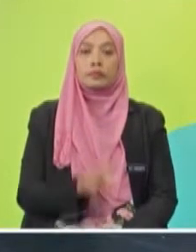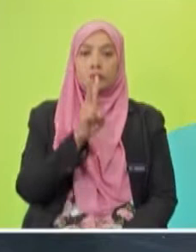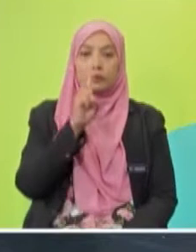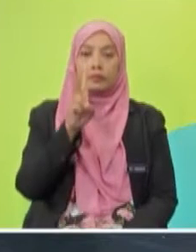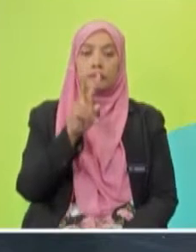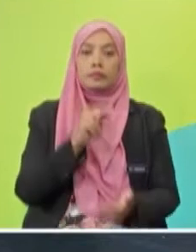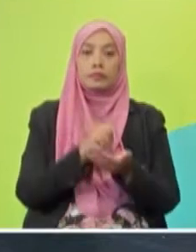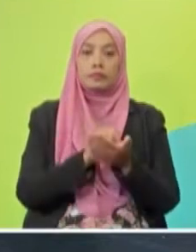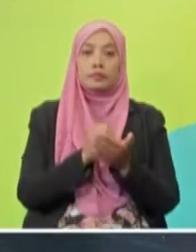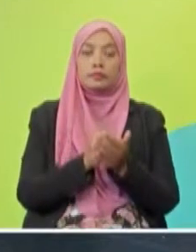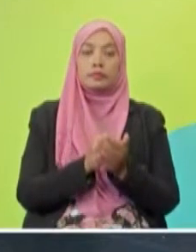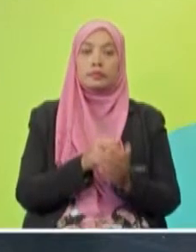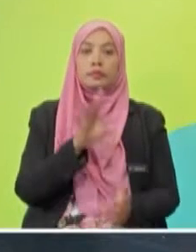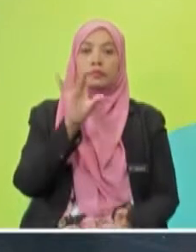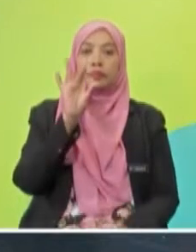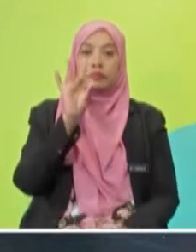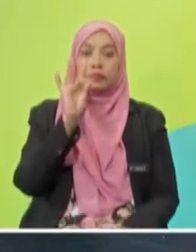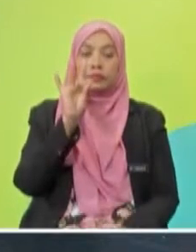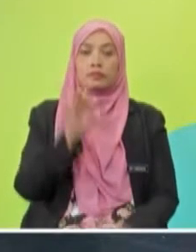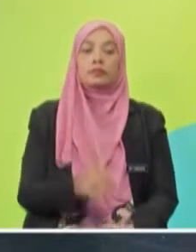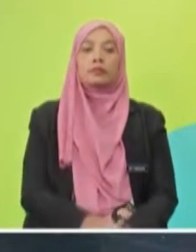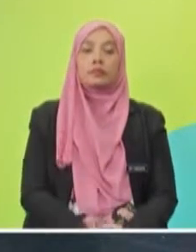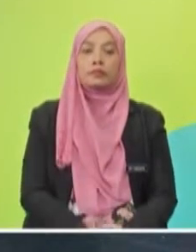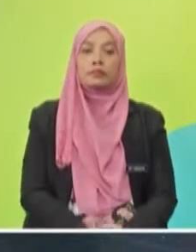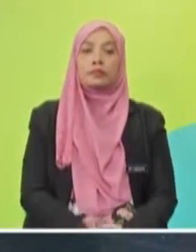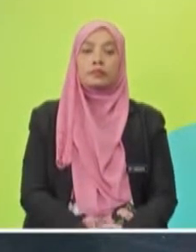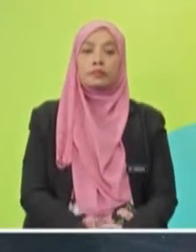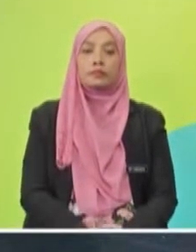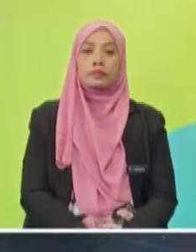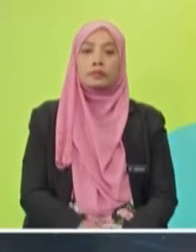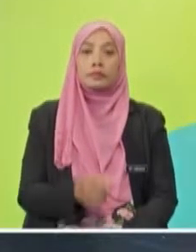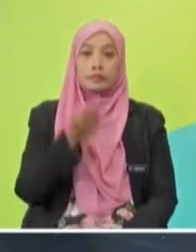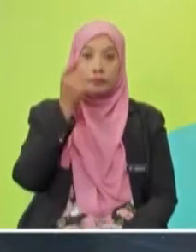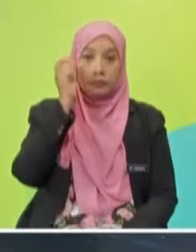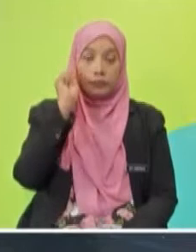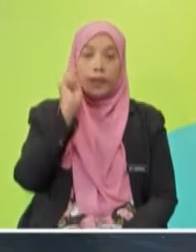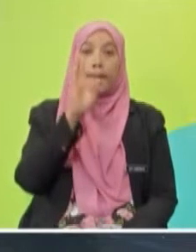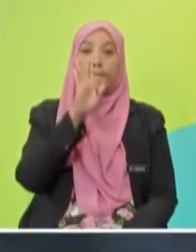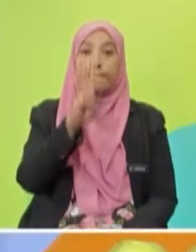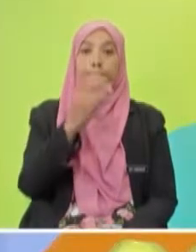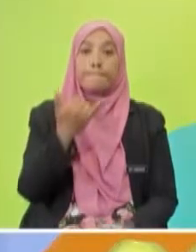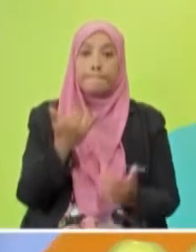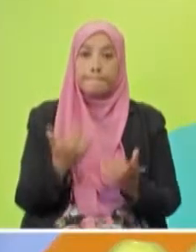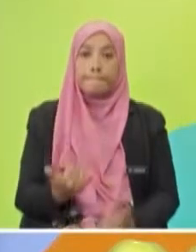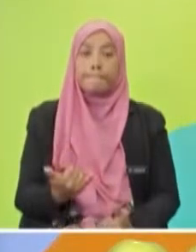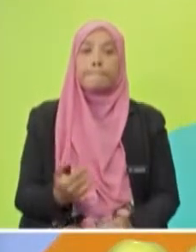2:8. Okey, tadi kita potong 4 je. Yeah. Sekarang kita potong 8 bahagian. Aha. Sean keluarkan 2,